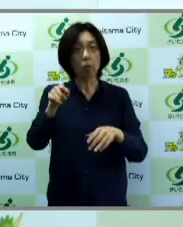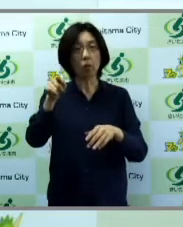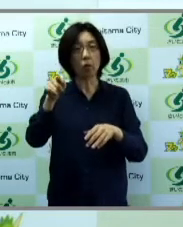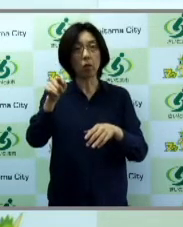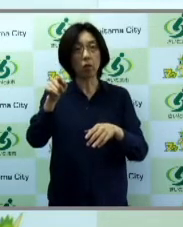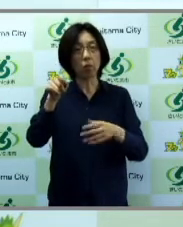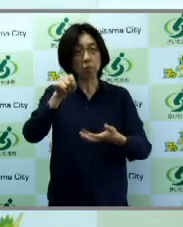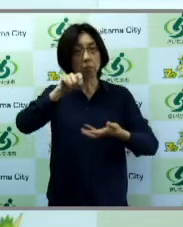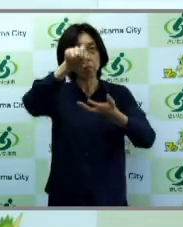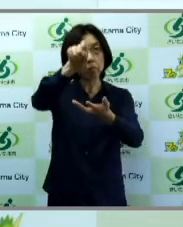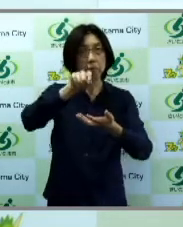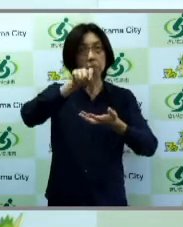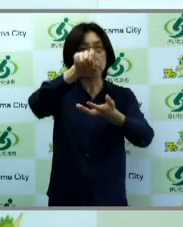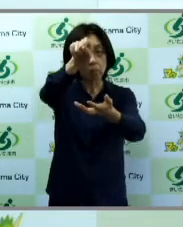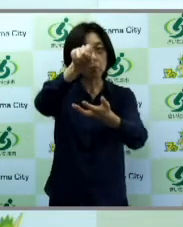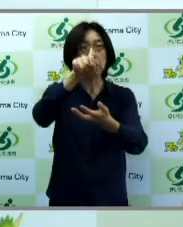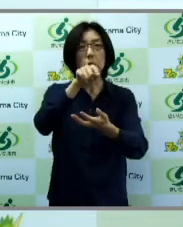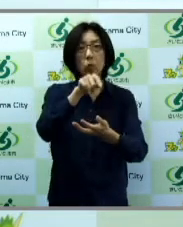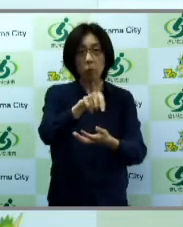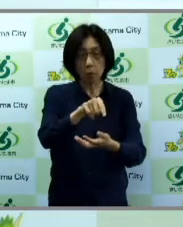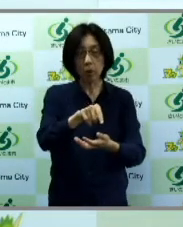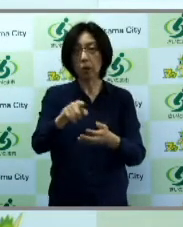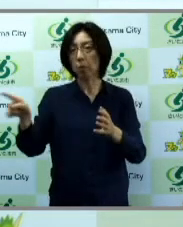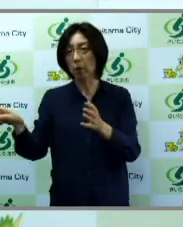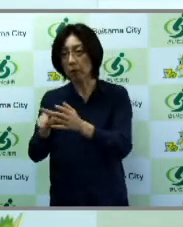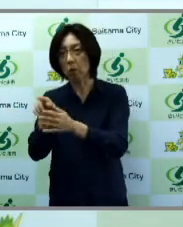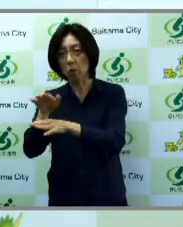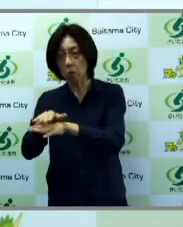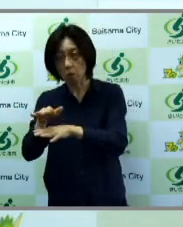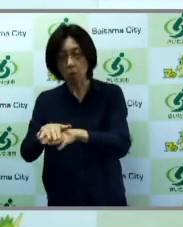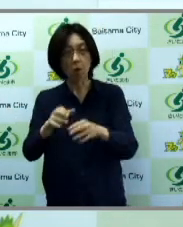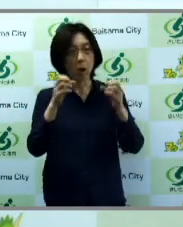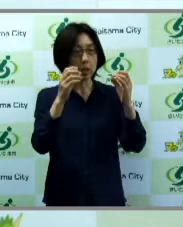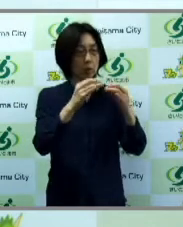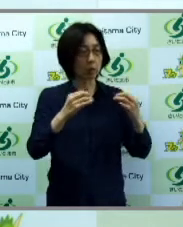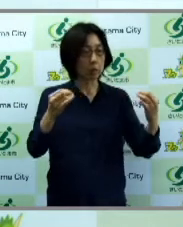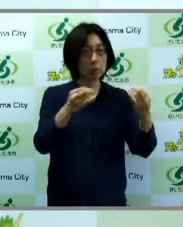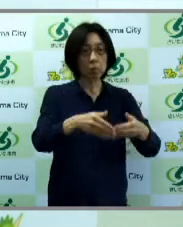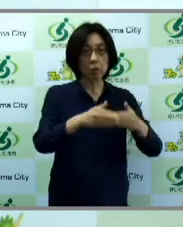対策についてもですね、まあ、もちろんその都度、まあ、疫学調査をやりながら、